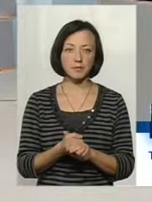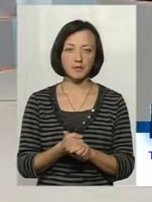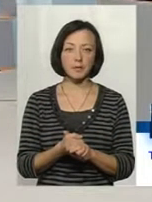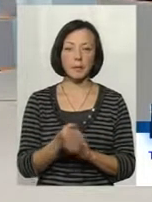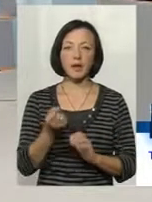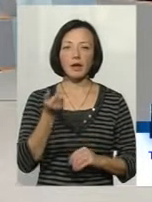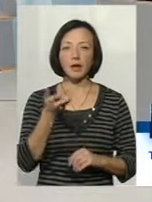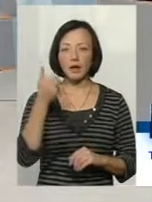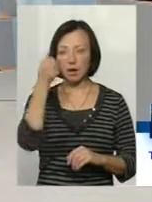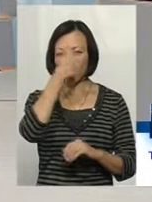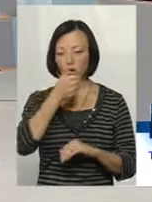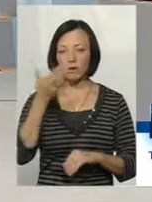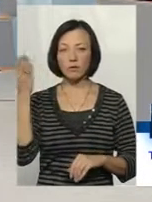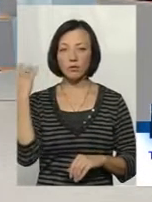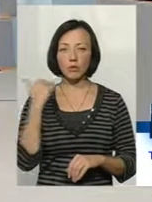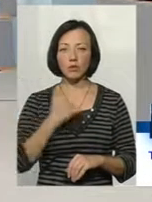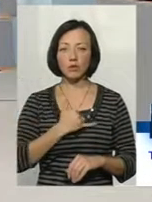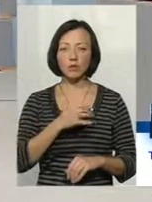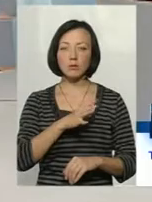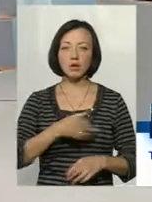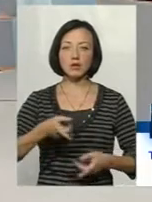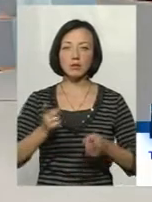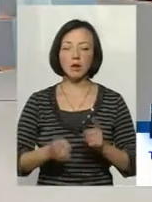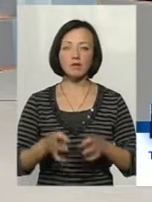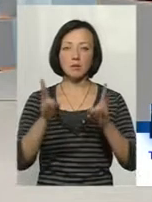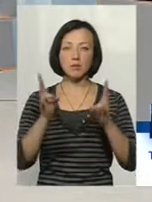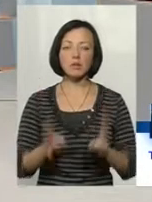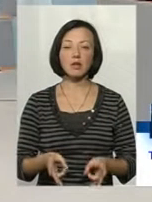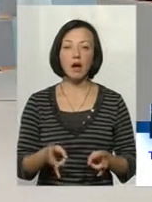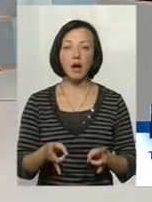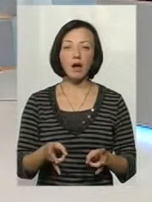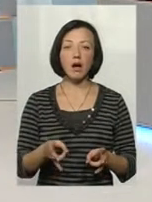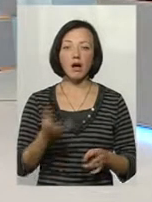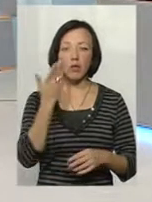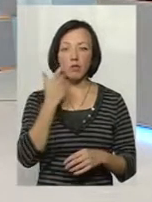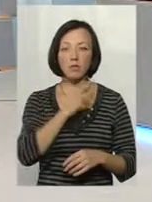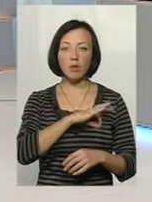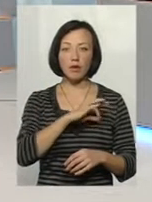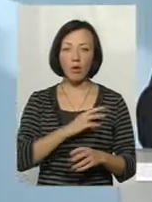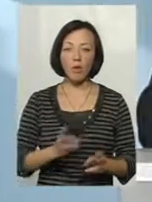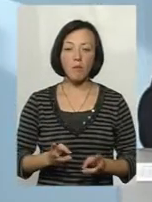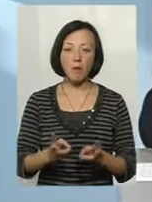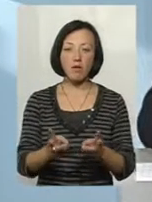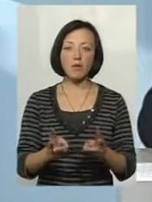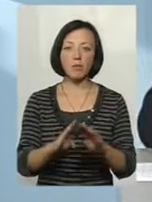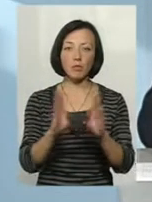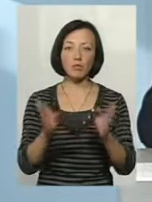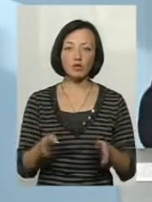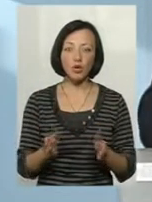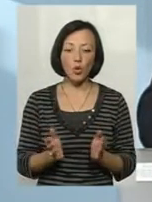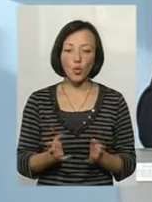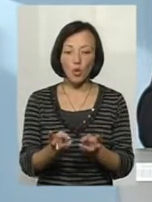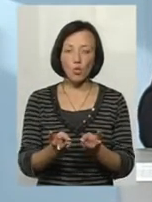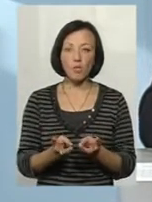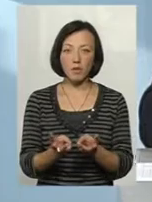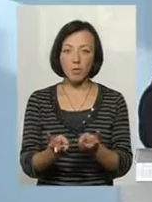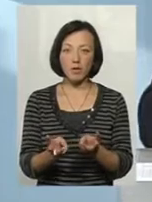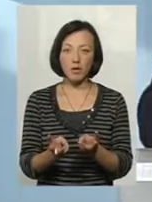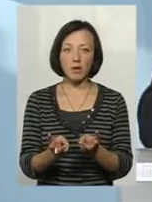Кілька років тому в нас була справжня біда з нещасними випадками при користуванні опалювальних печей, грубок. Тобто в